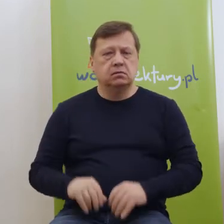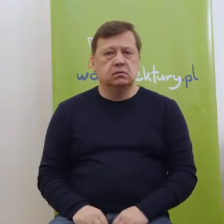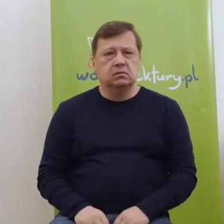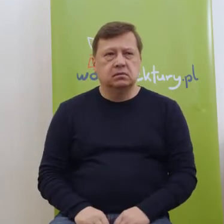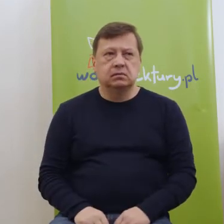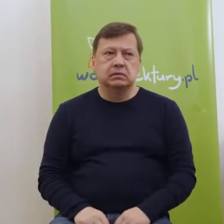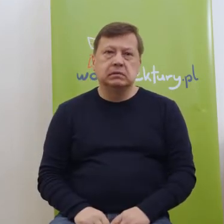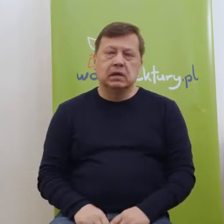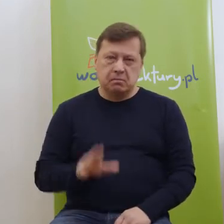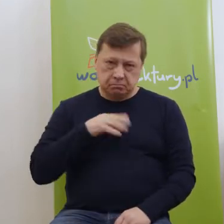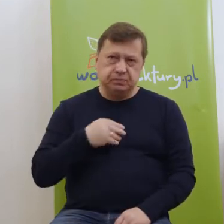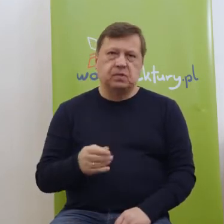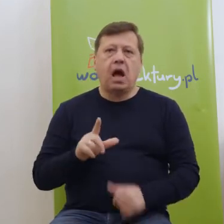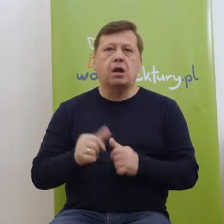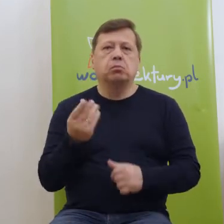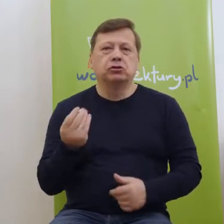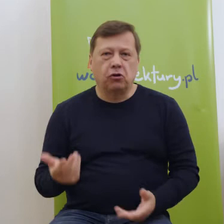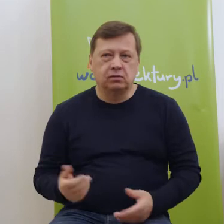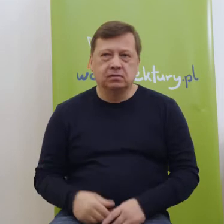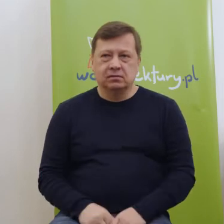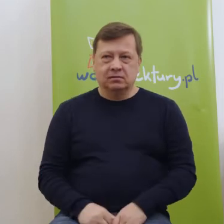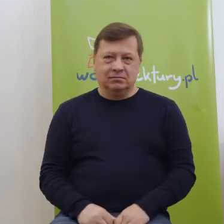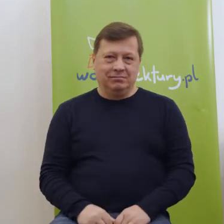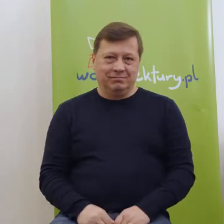No da się, tylko po co?